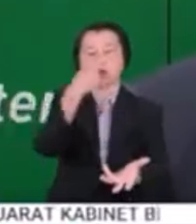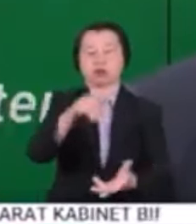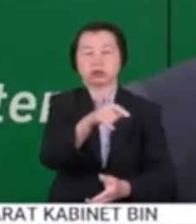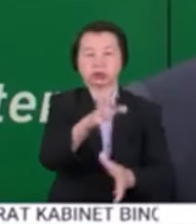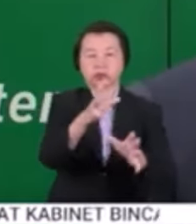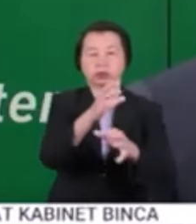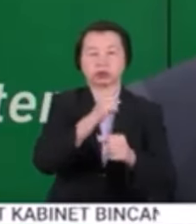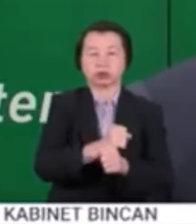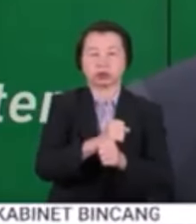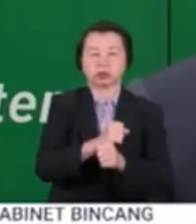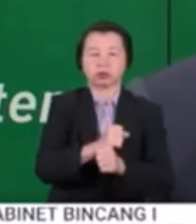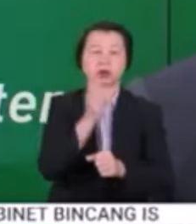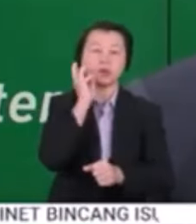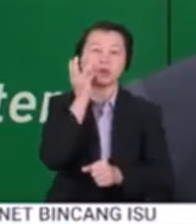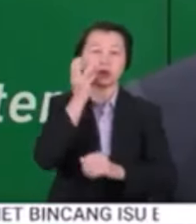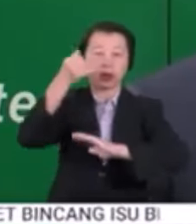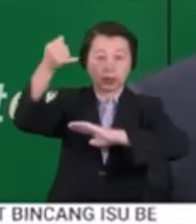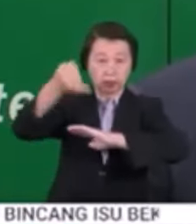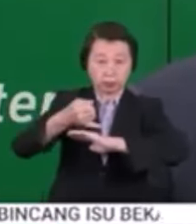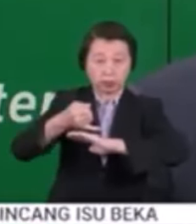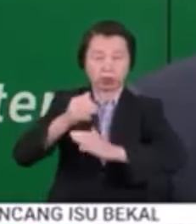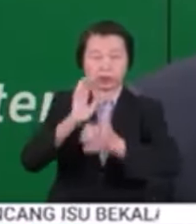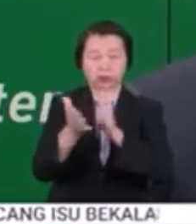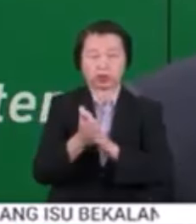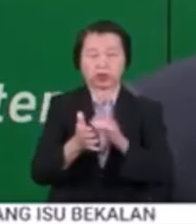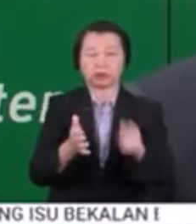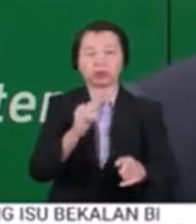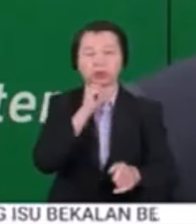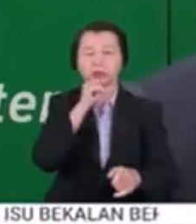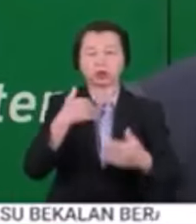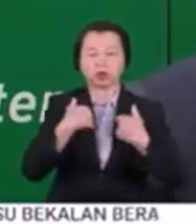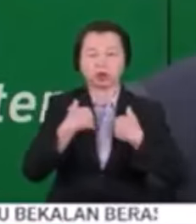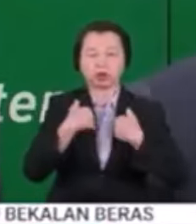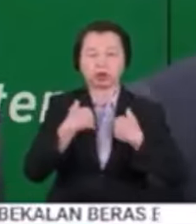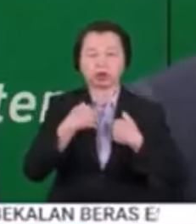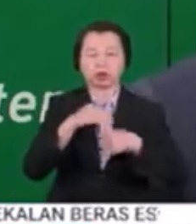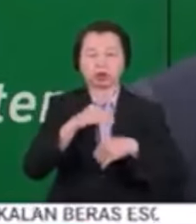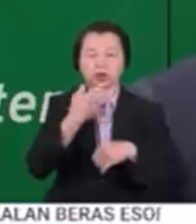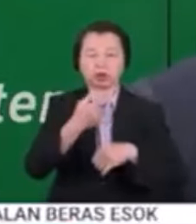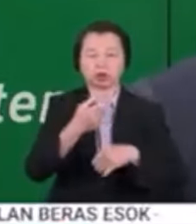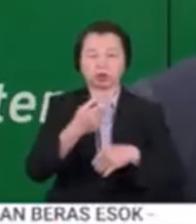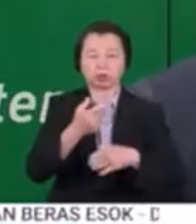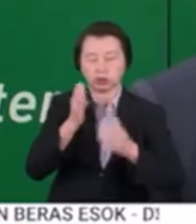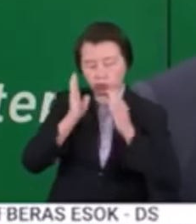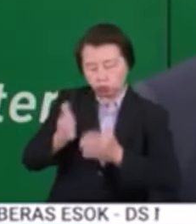mereka dapatkan beras-beras import itu supaya tidak mereka tidak menumpukan kepada